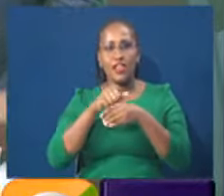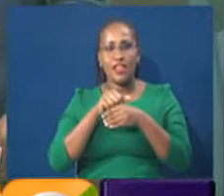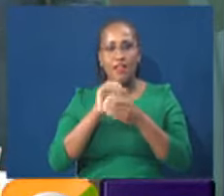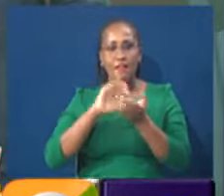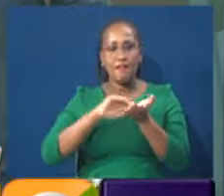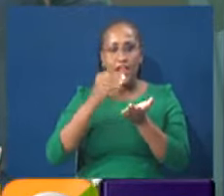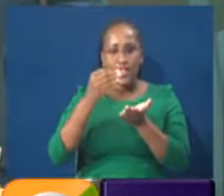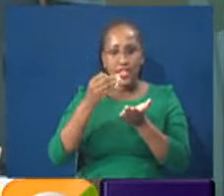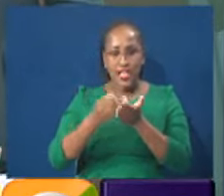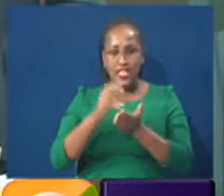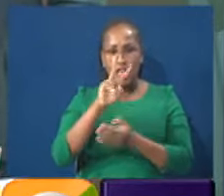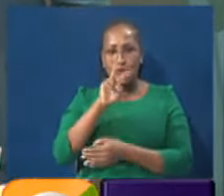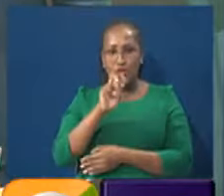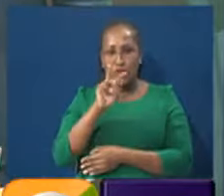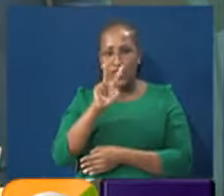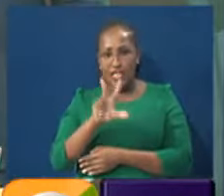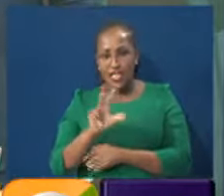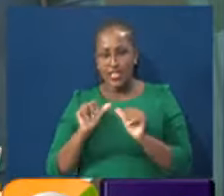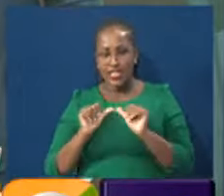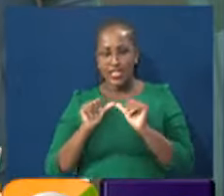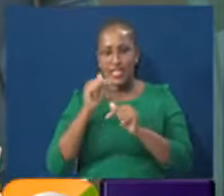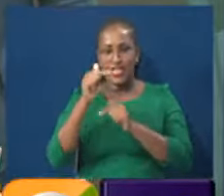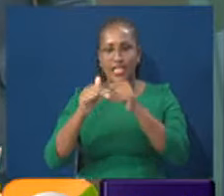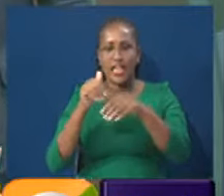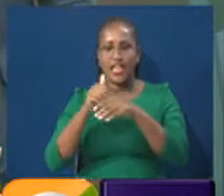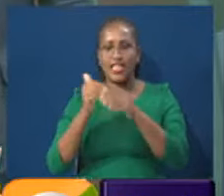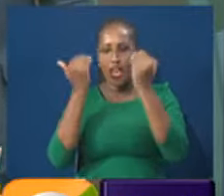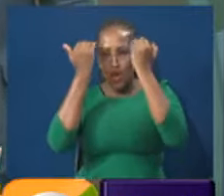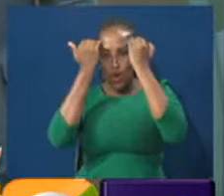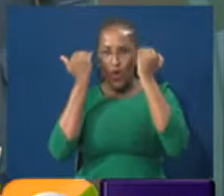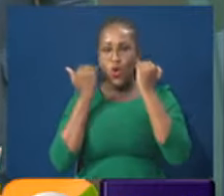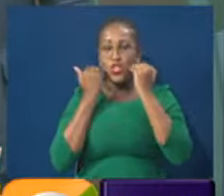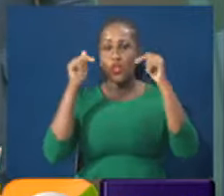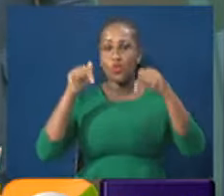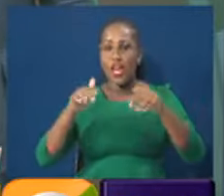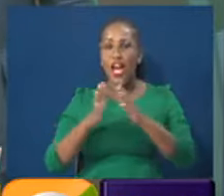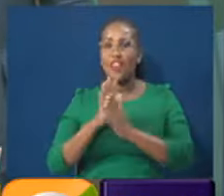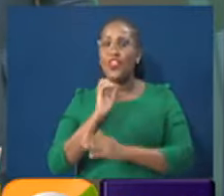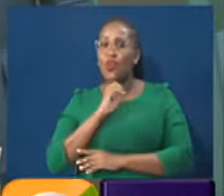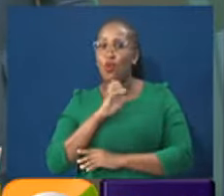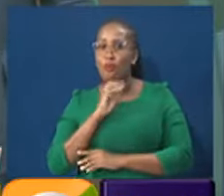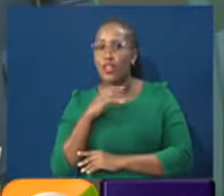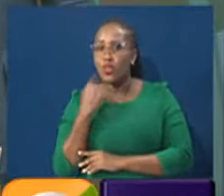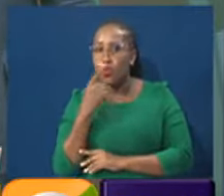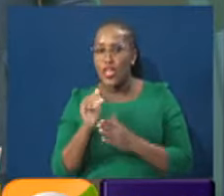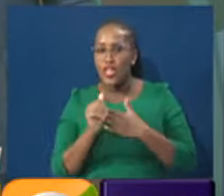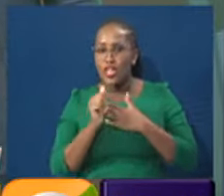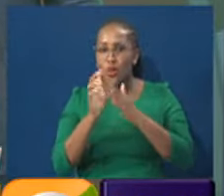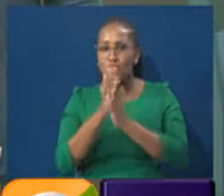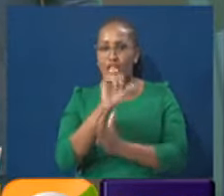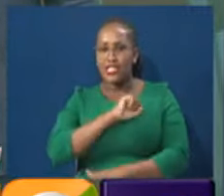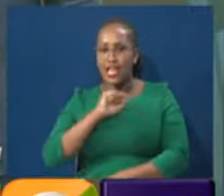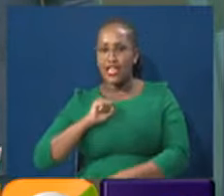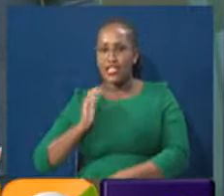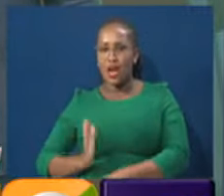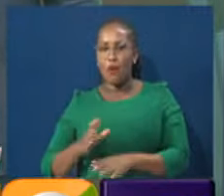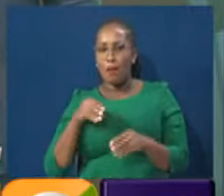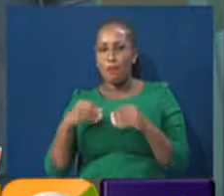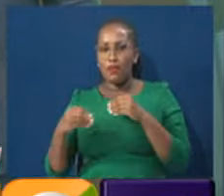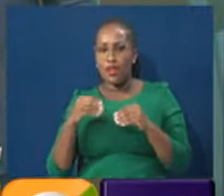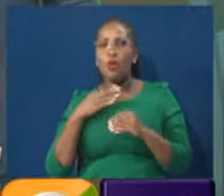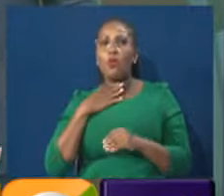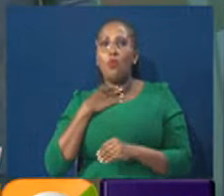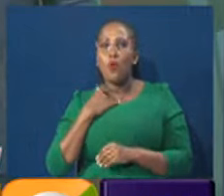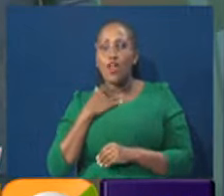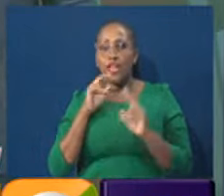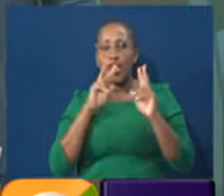mwaka 2023 imeendelea katika mahakama kuu nchini hii leo. Na walalamishi wakiongozwa na Seneta wa Busia Okiya Omtatah wamelitaka jopo